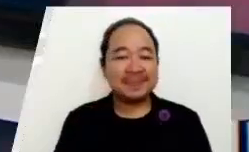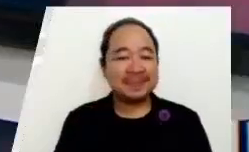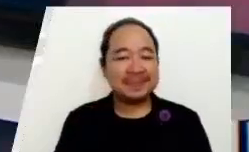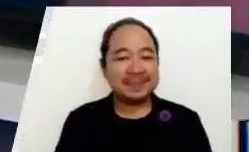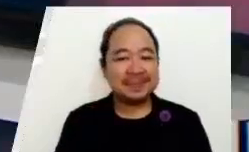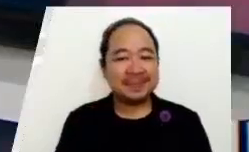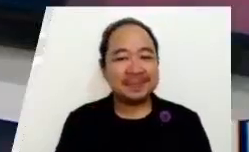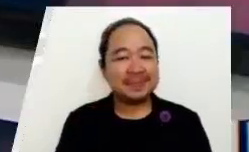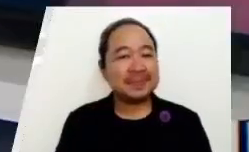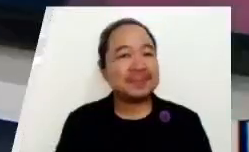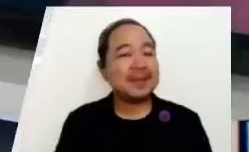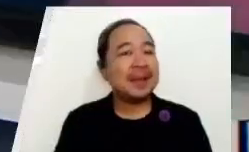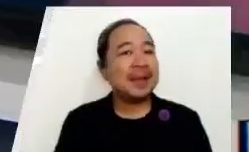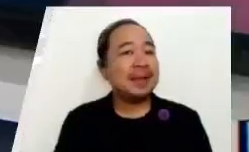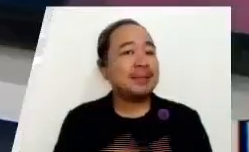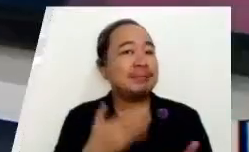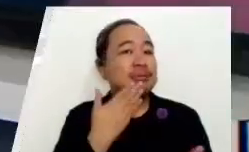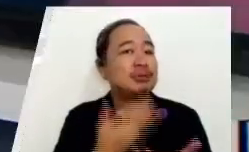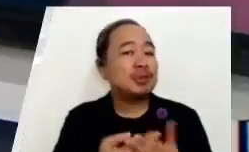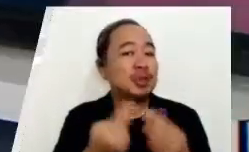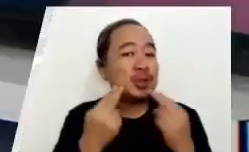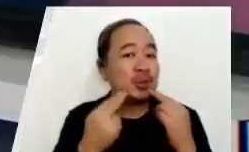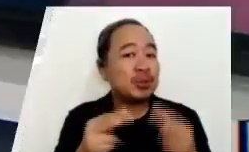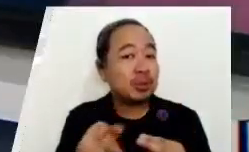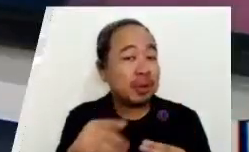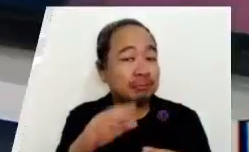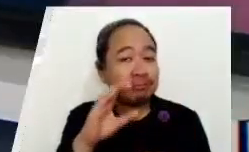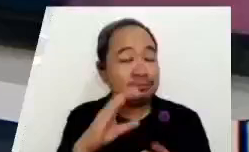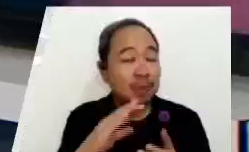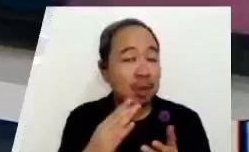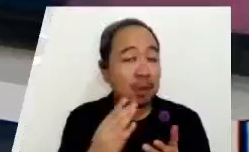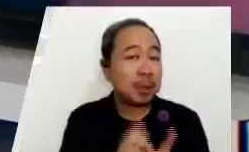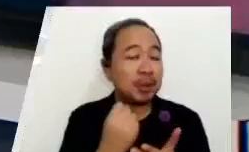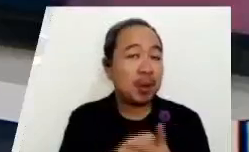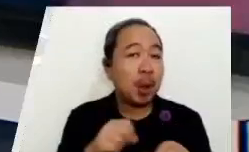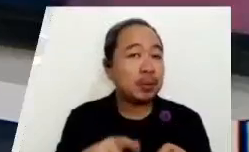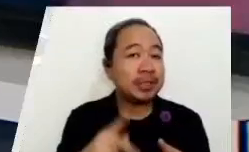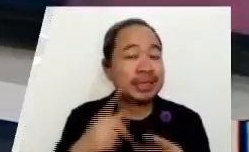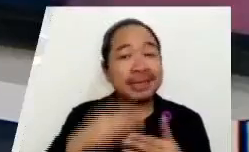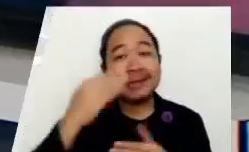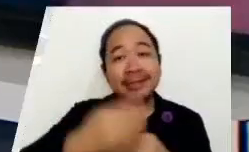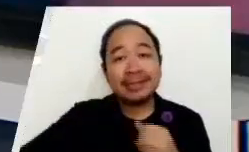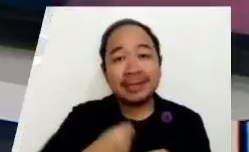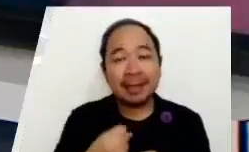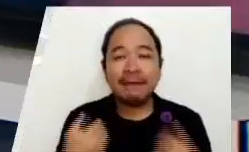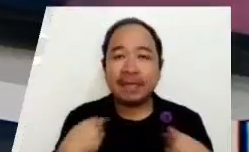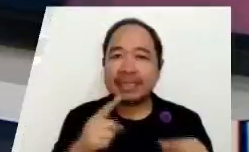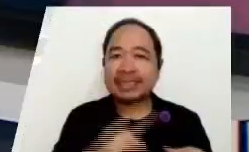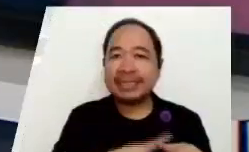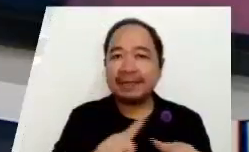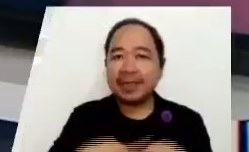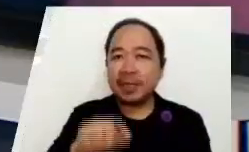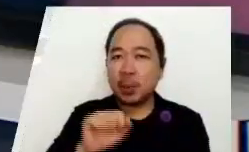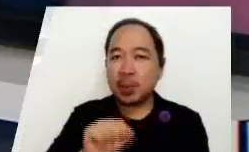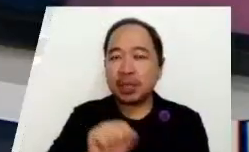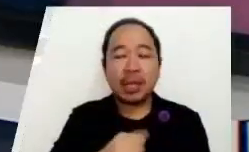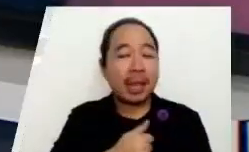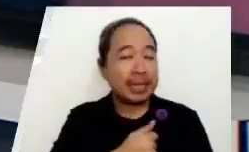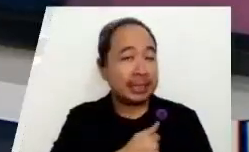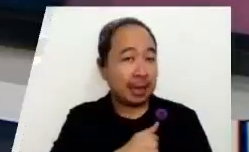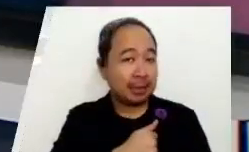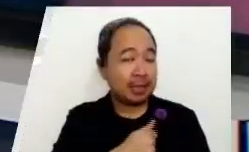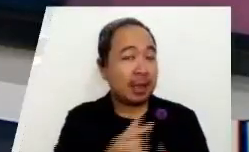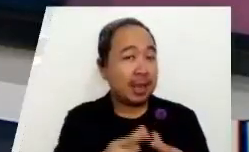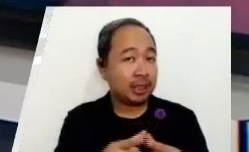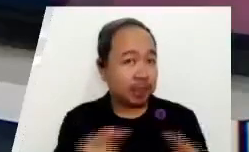Good news naman sa mga nagkakalap ng oportunidad sa susunod na taon. May iba't ibang trabaho sa Canada at Japan na naghihintay po sa inyo. Kung ano